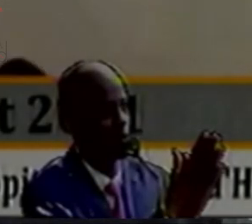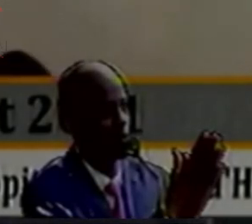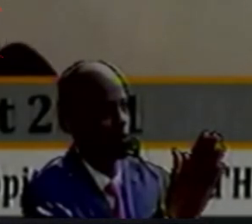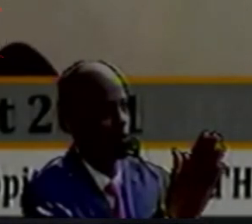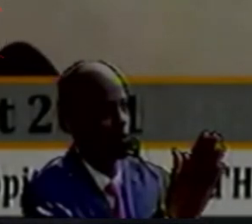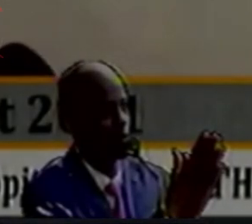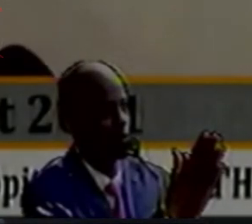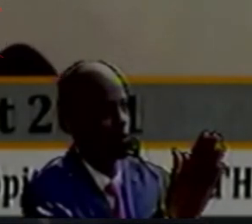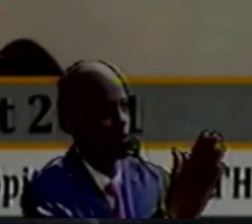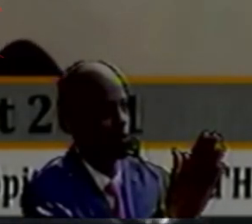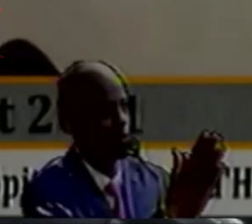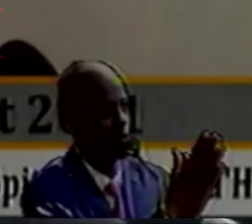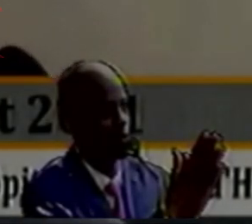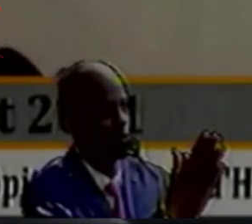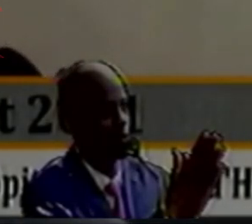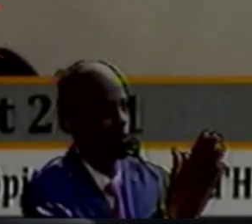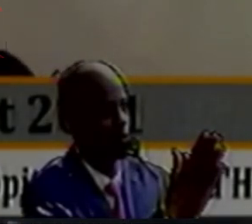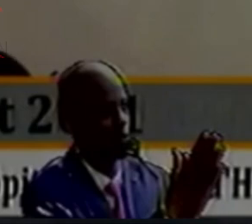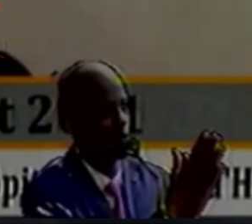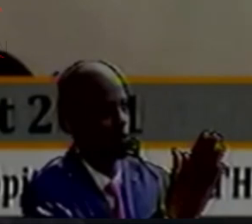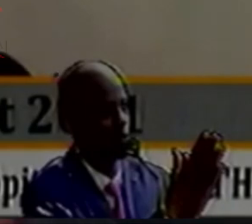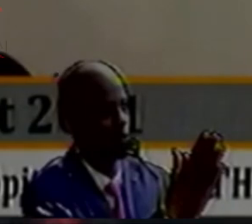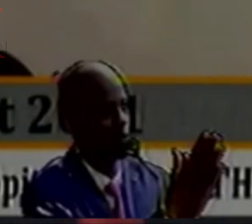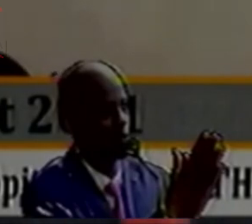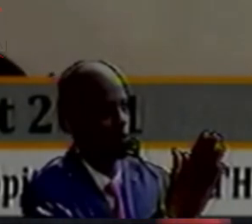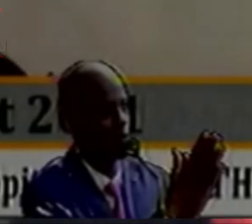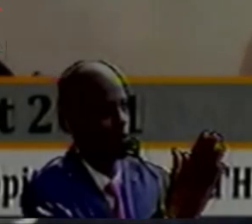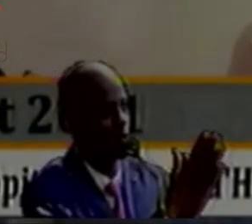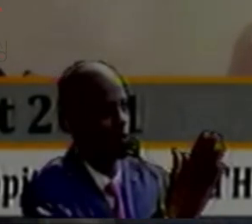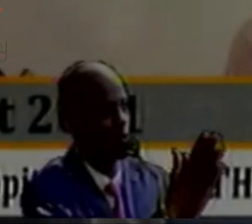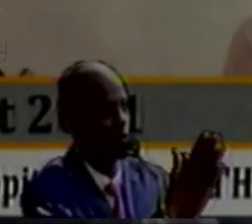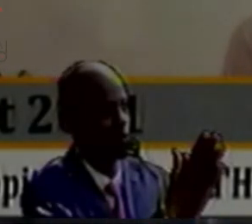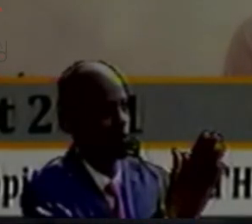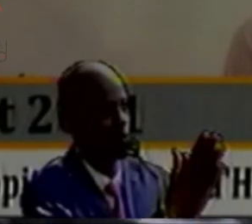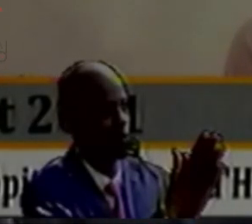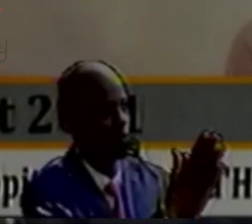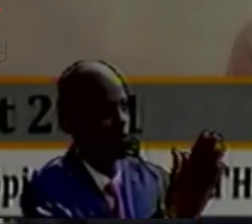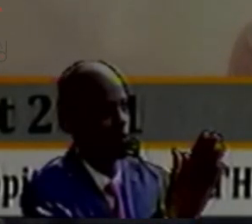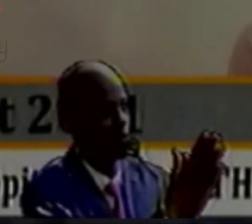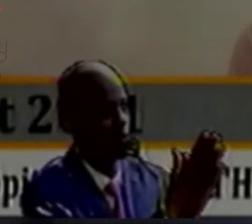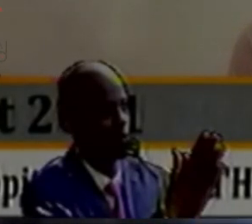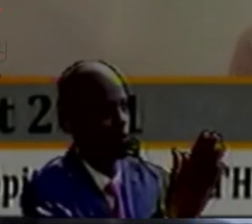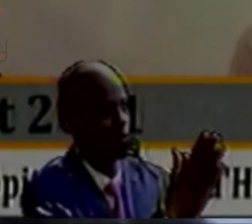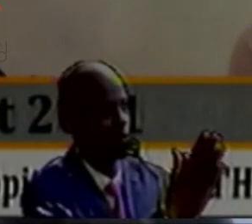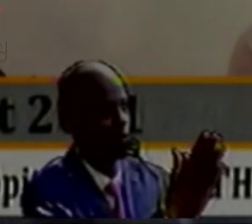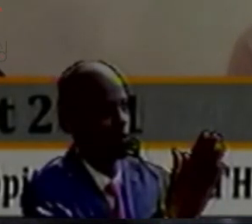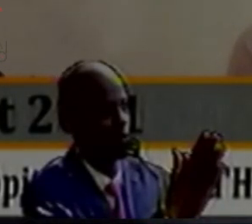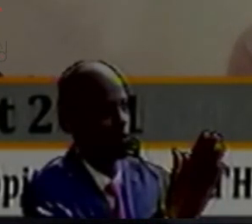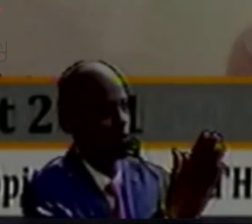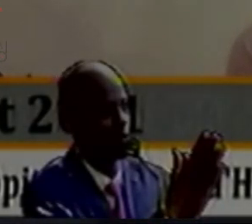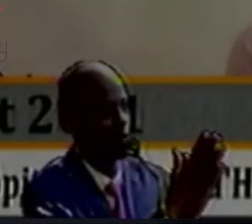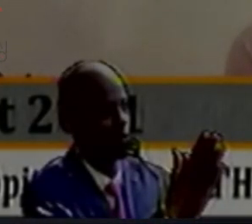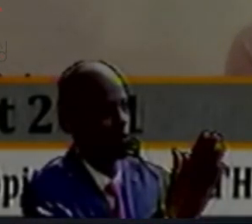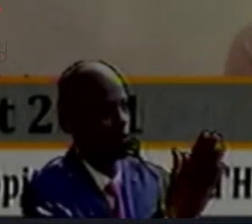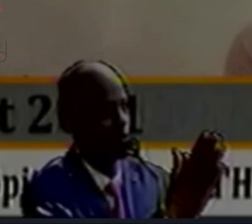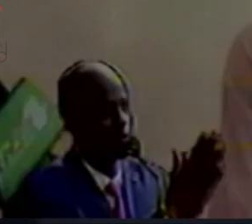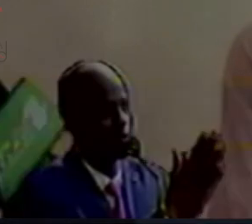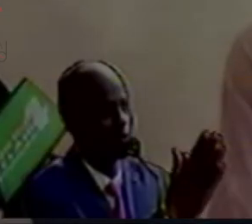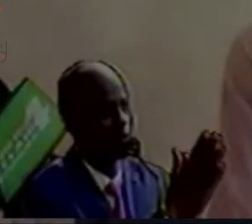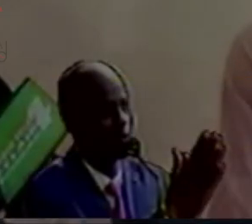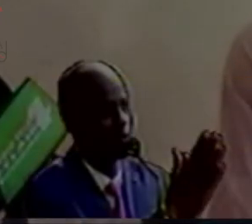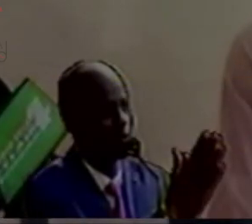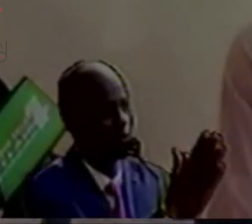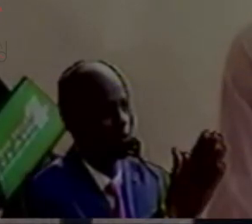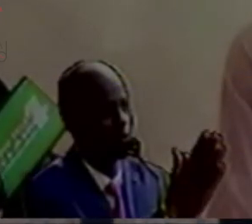dermatologie, des soins dermatologiques, et nous pas mettre nos soins psychologiques, assistance psychologique. Donc tout ça,